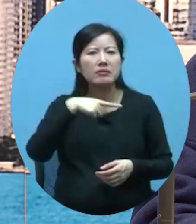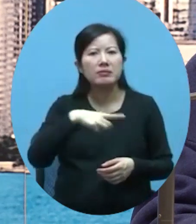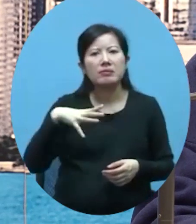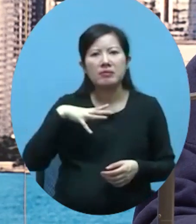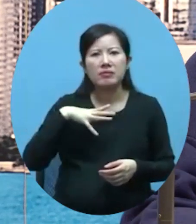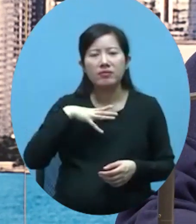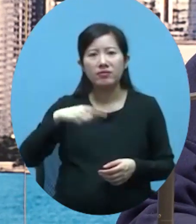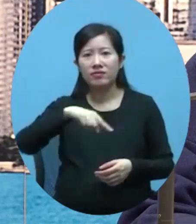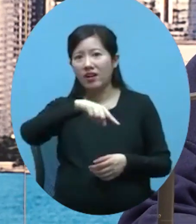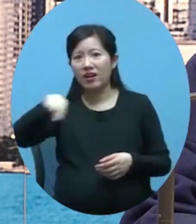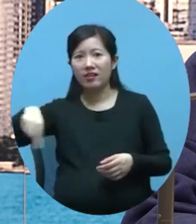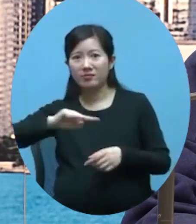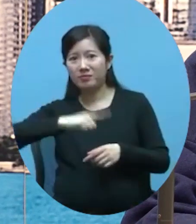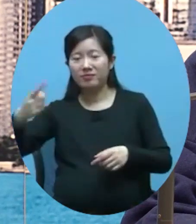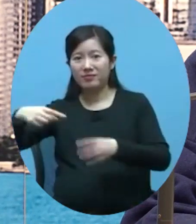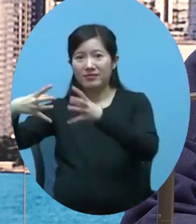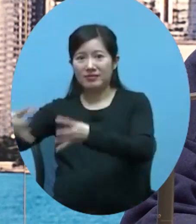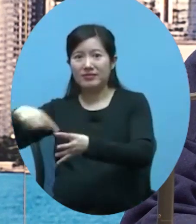隔离检疫中心的